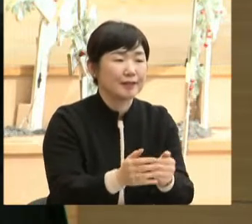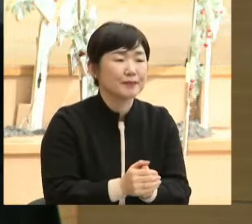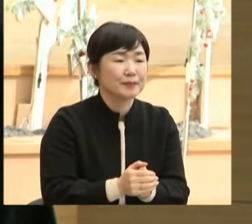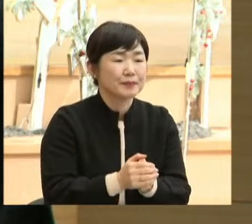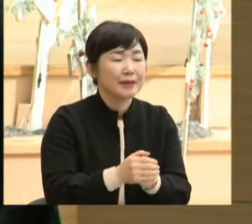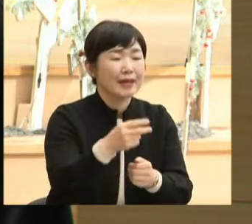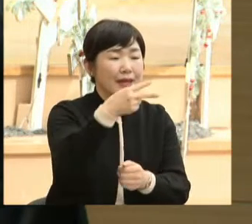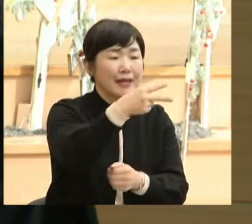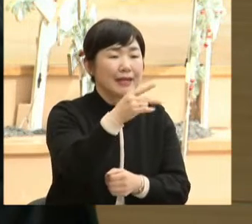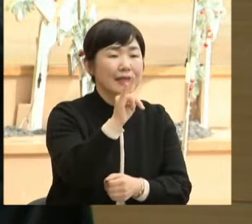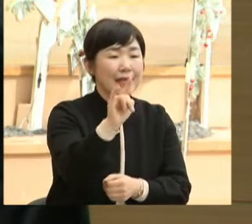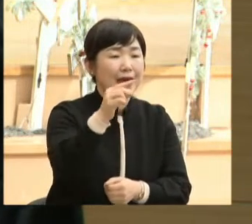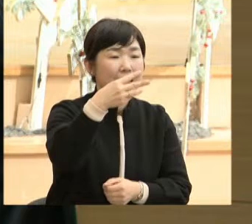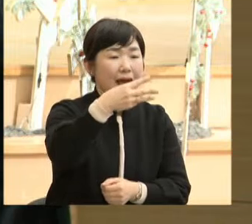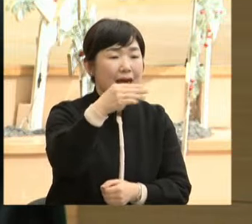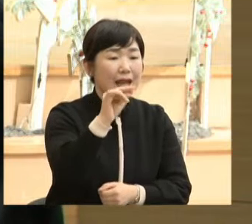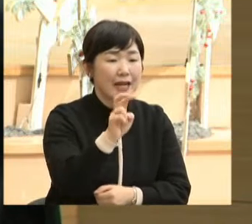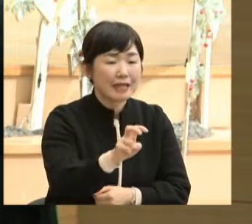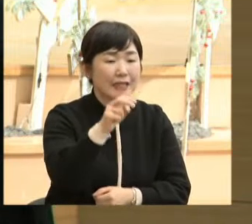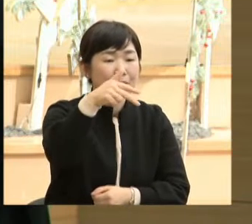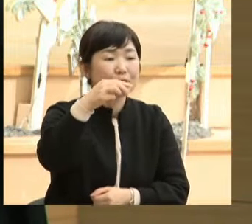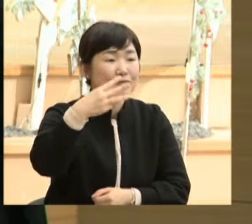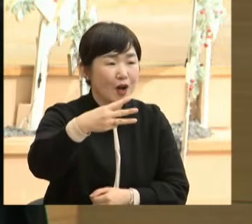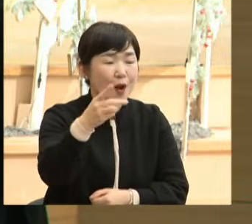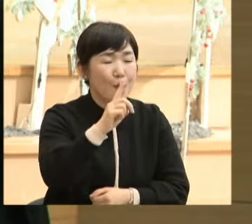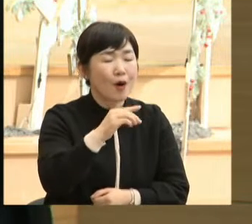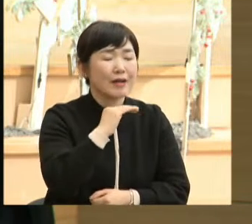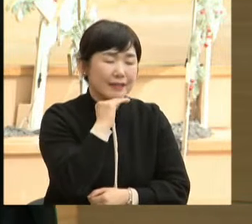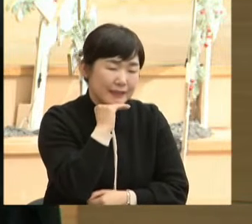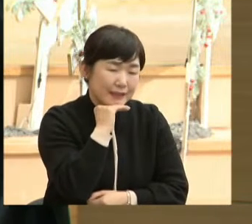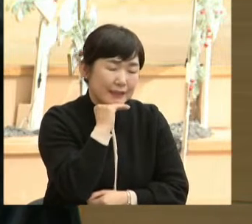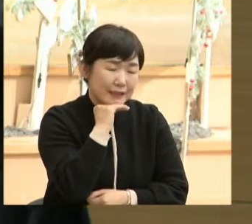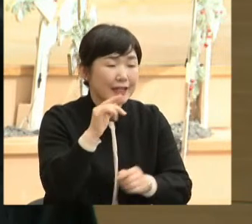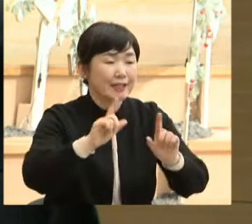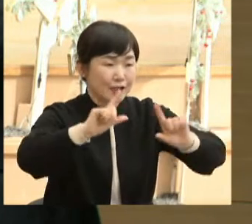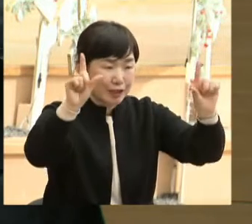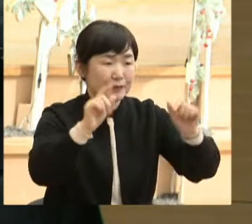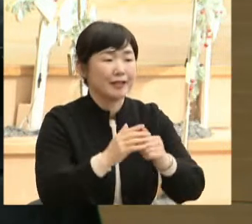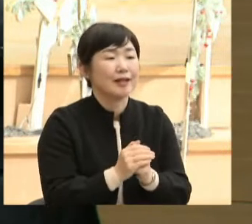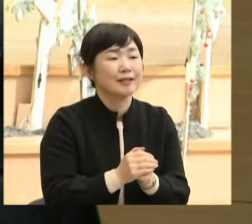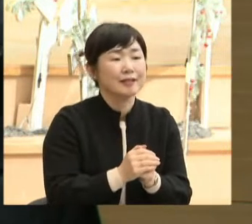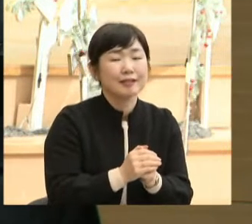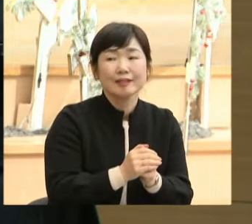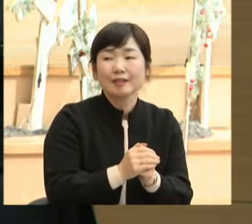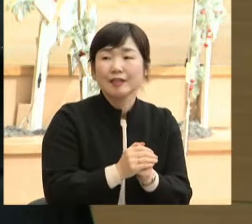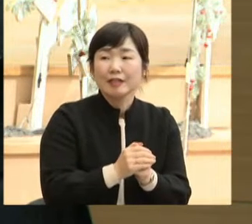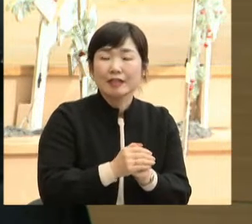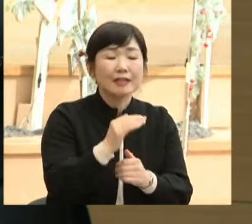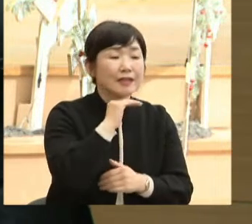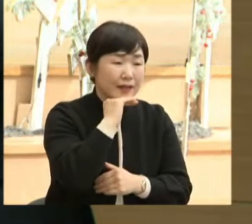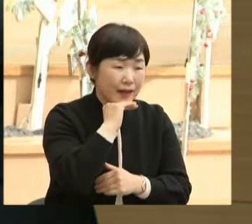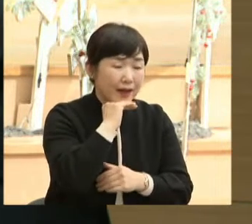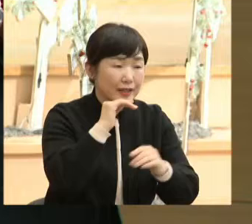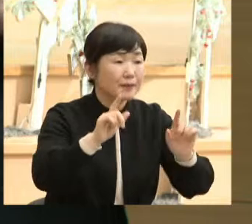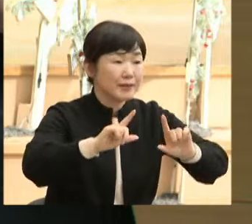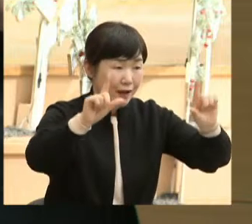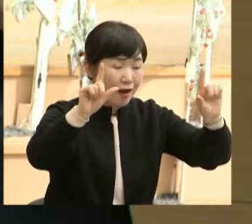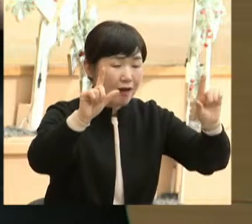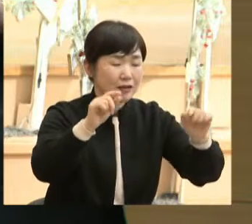대림절 이게 무슨 대림아파트인가 뭐 이런 대림절 그지요 대림절이란